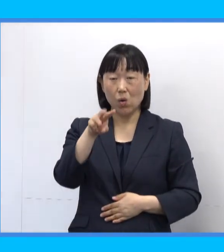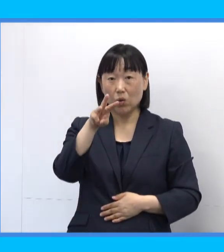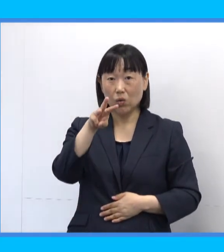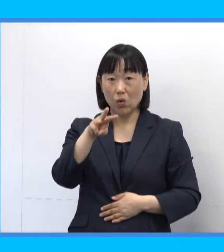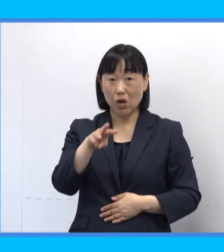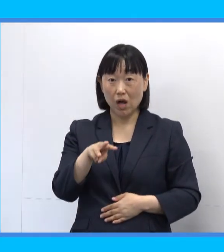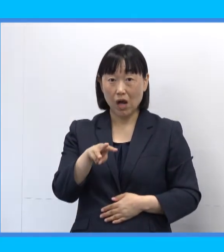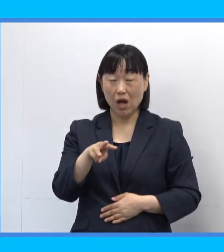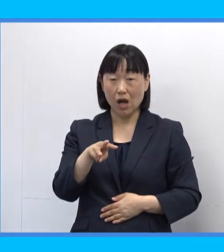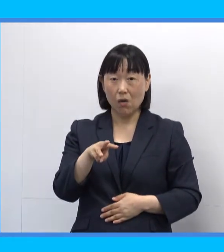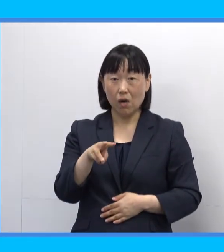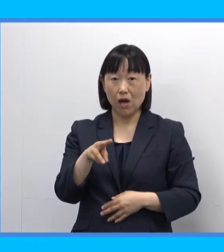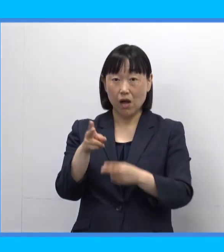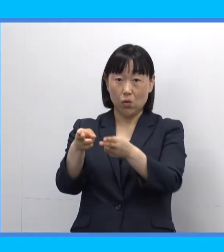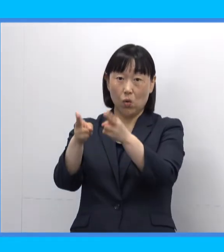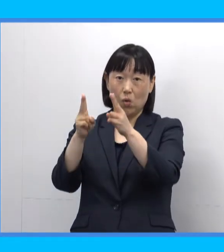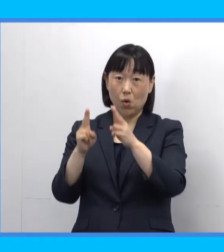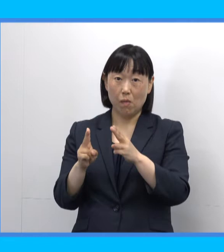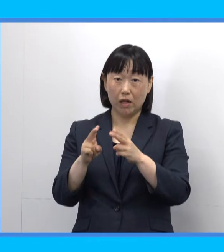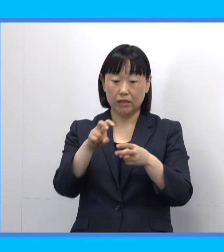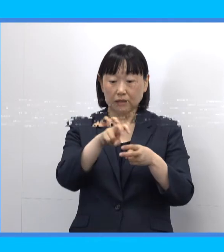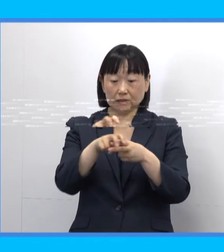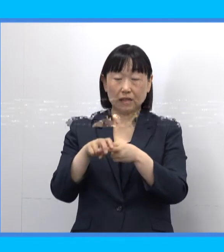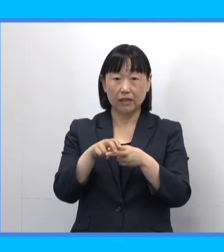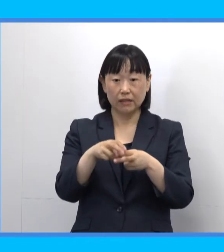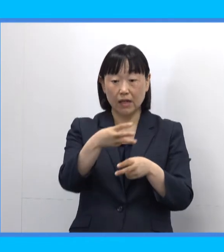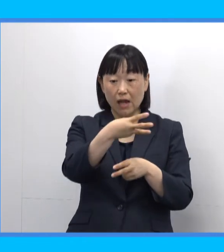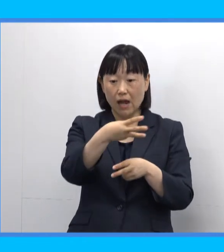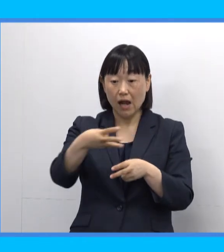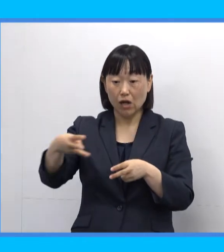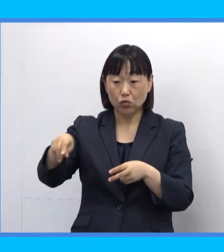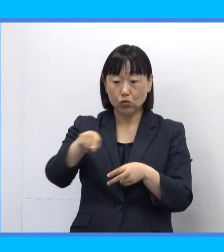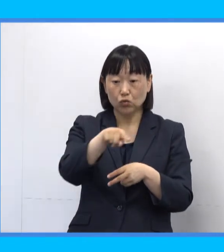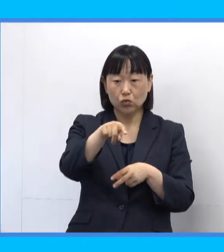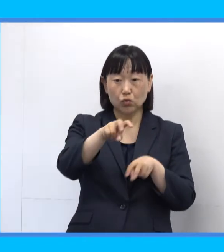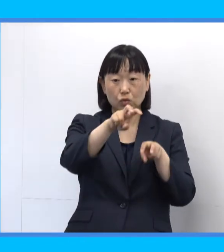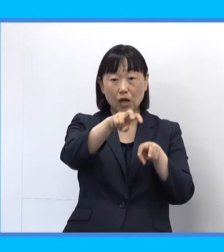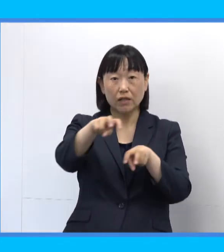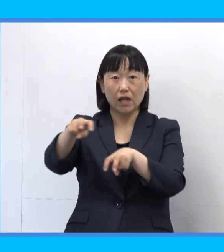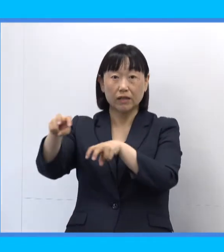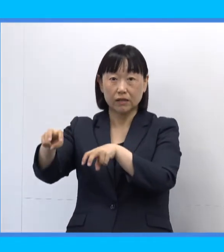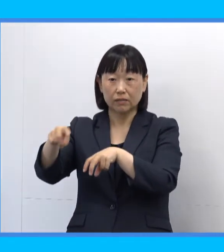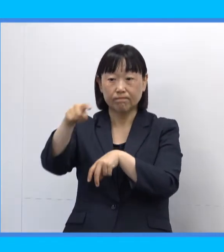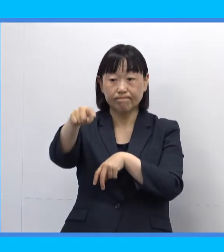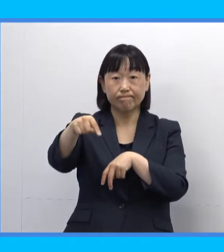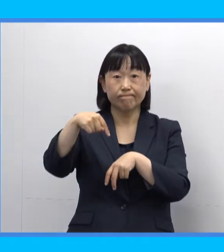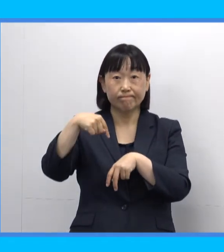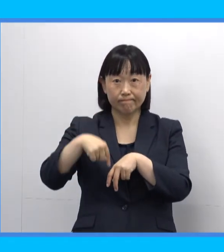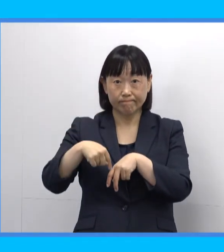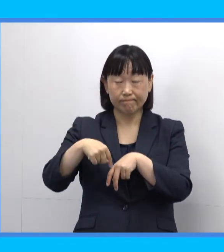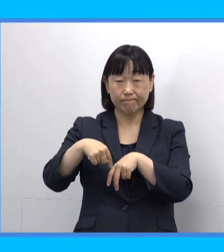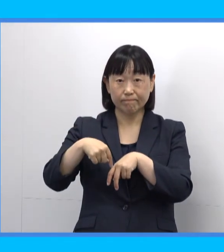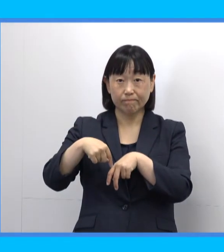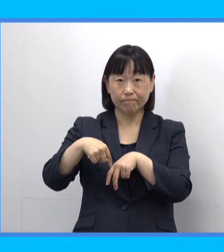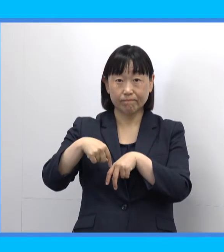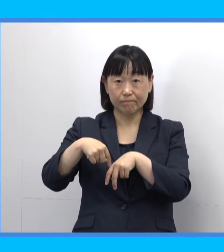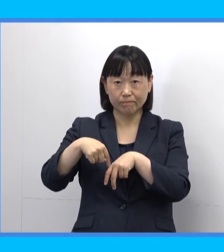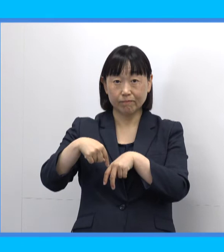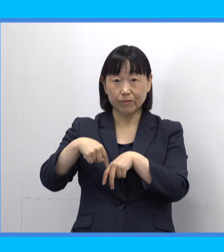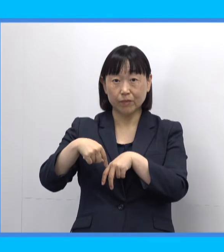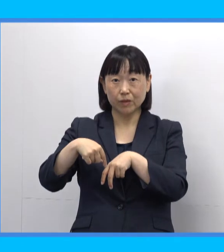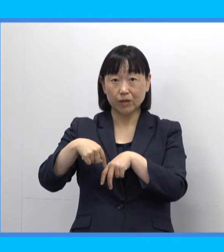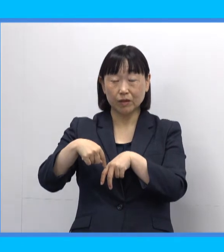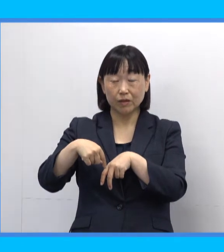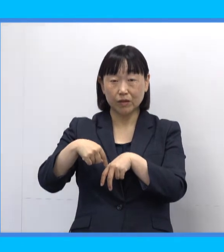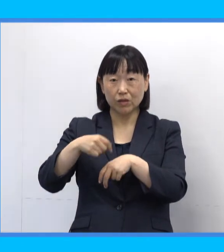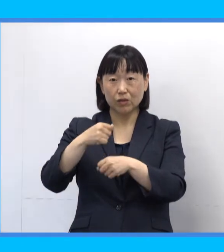殿橋マス席として、殿橋下流の河川敷両岸に設置する